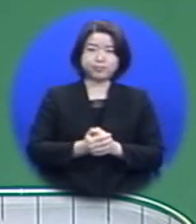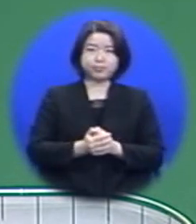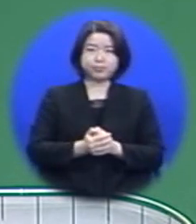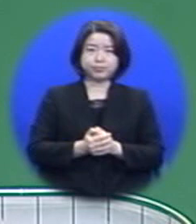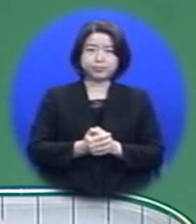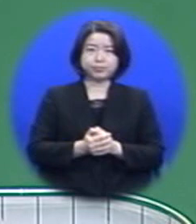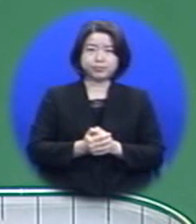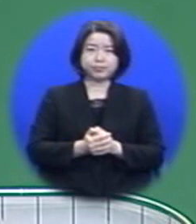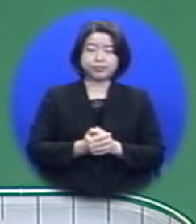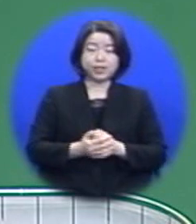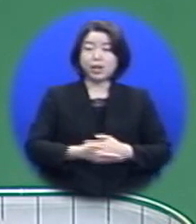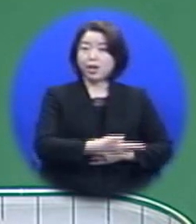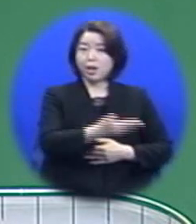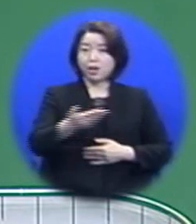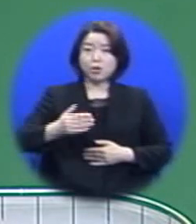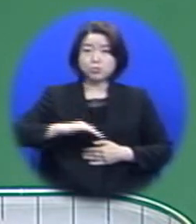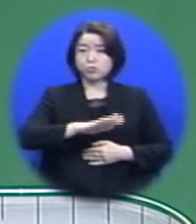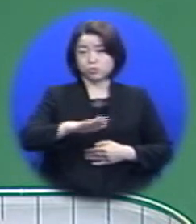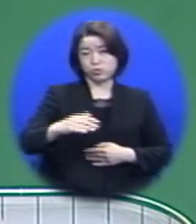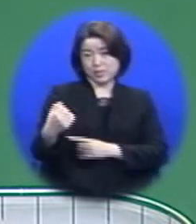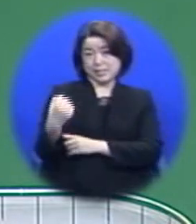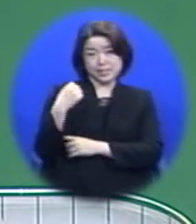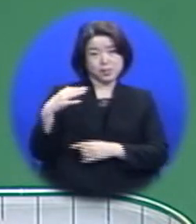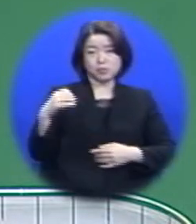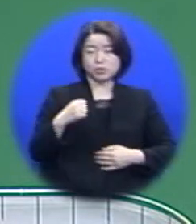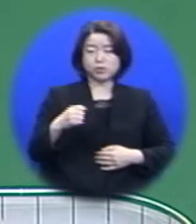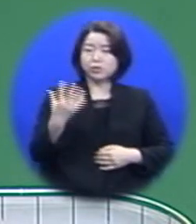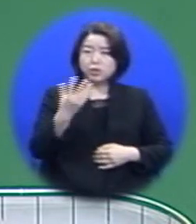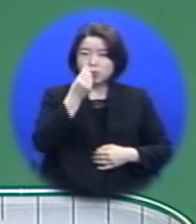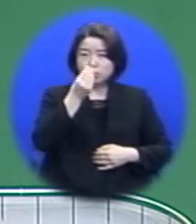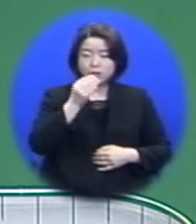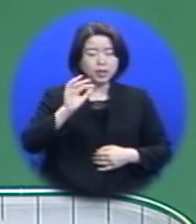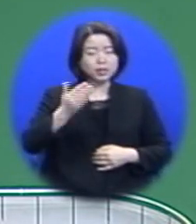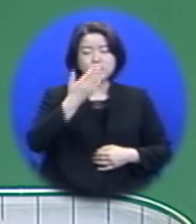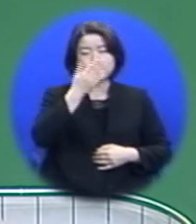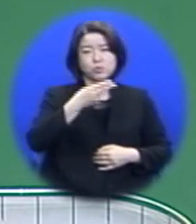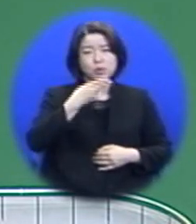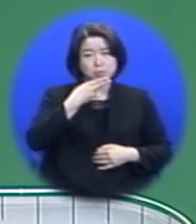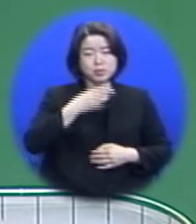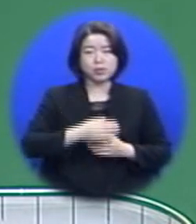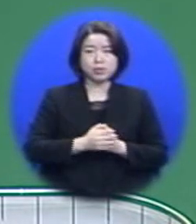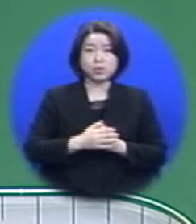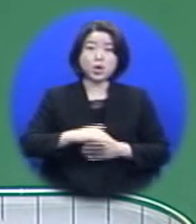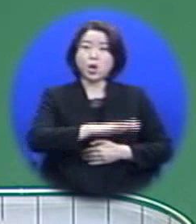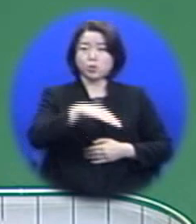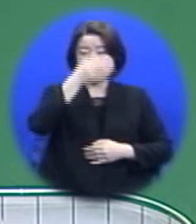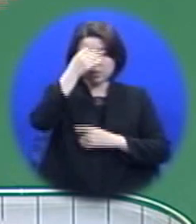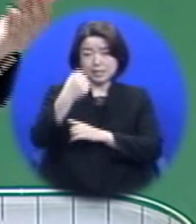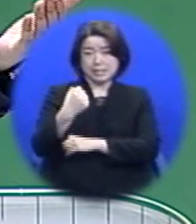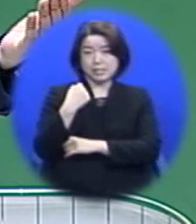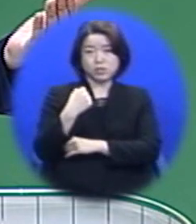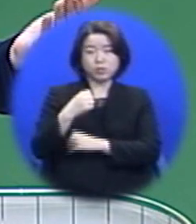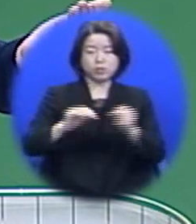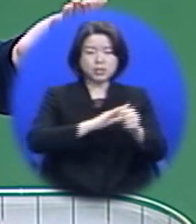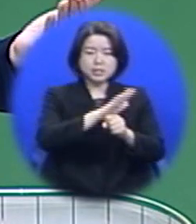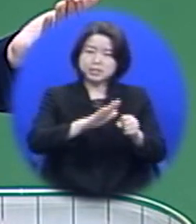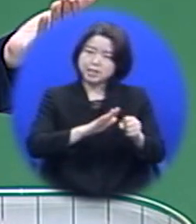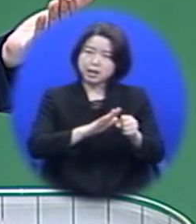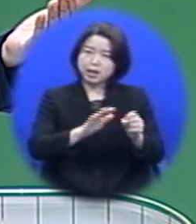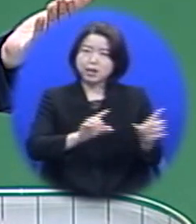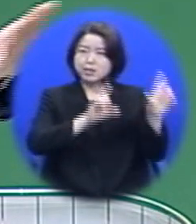어떻하냐 여러분 우리 능력으로는 우리는 거룩할 수 없습니다 우리 능력으로는 정말 사랑하며 살